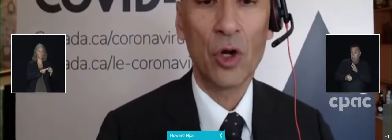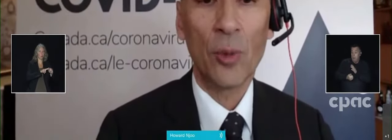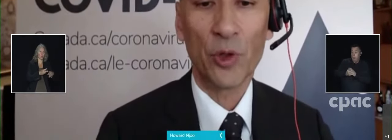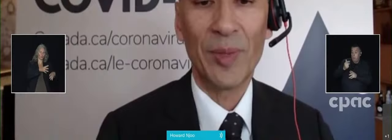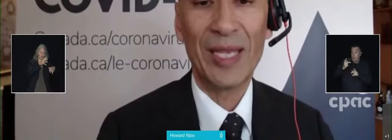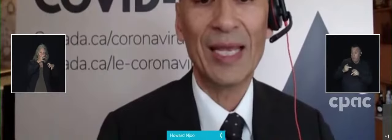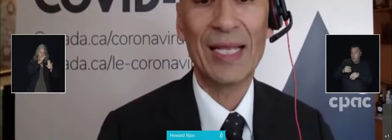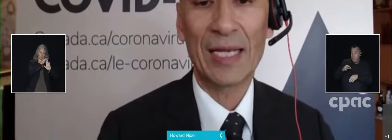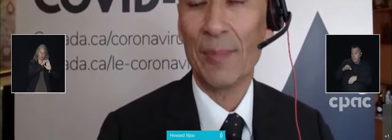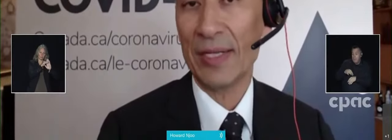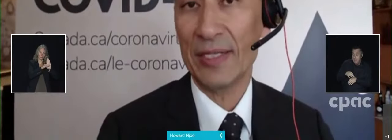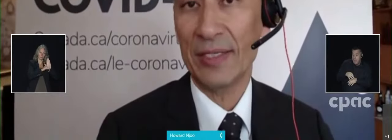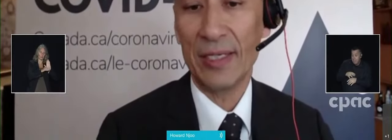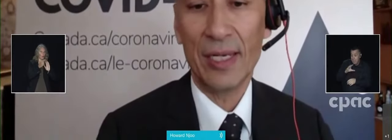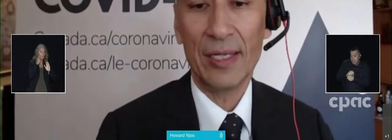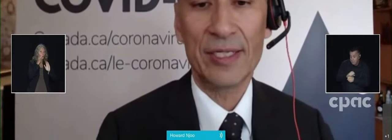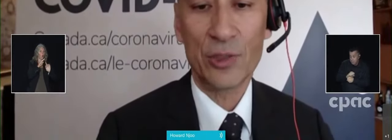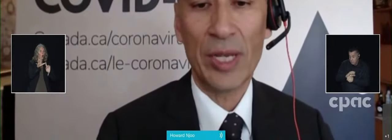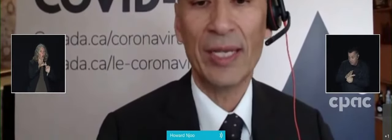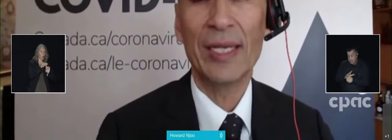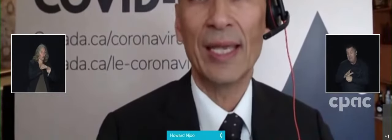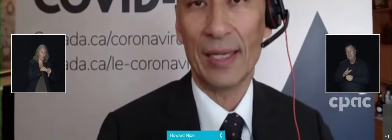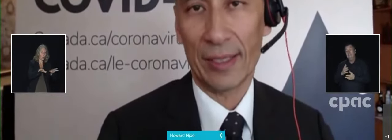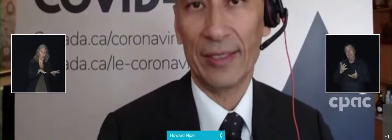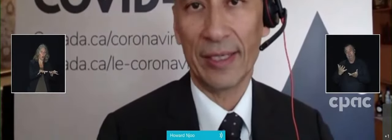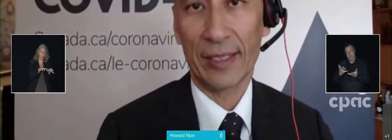-Canada